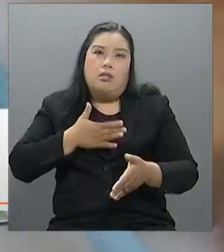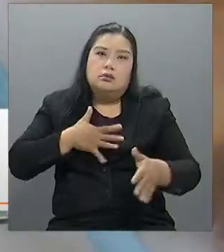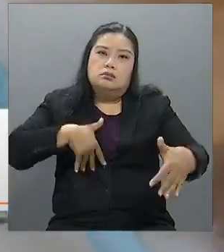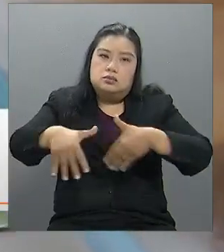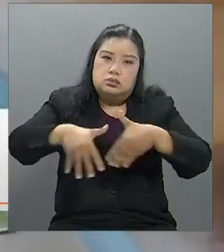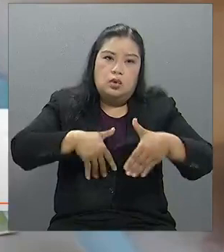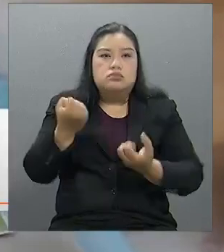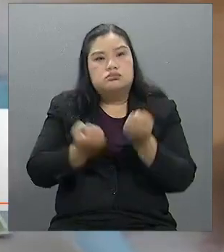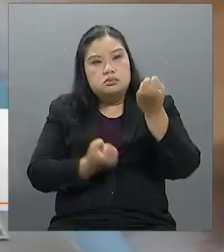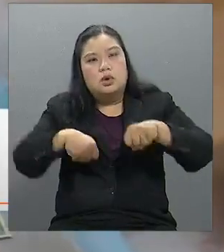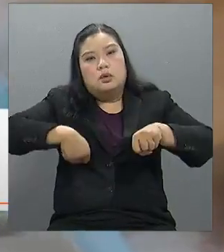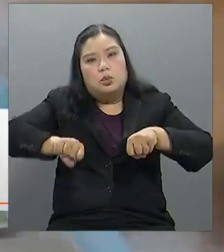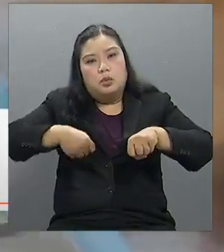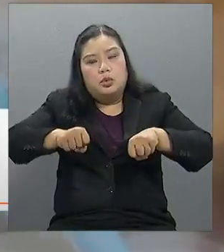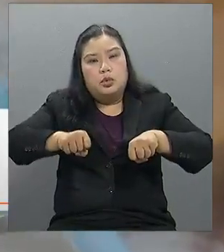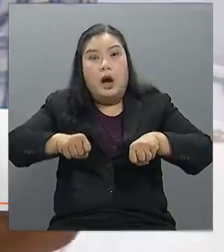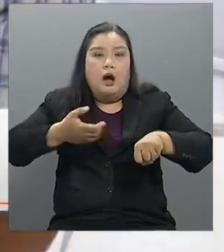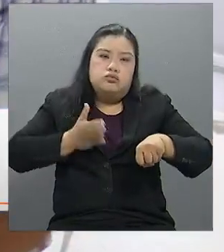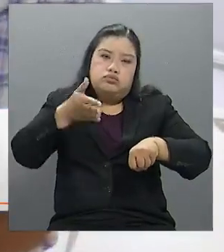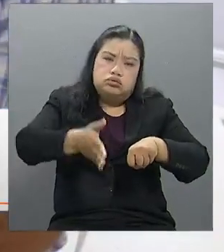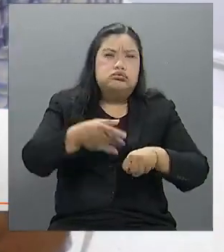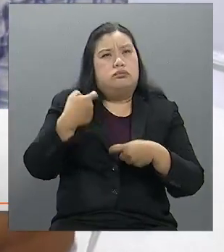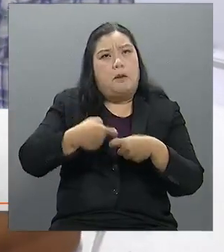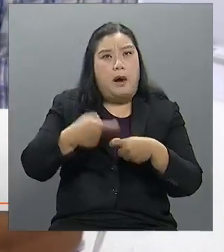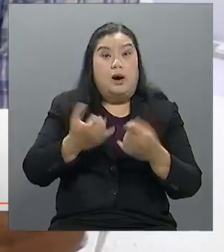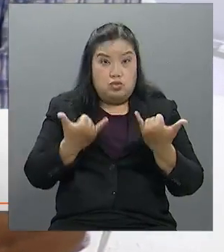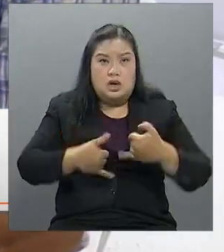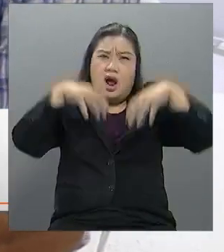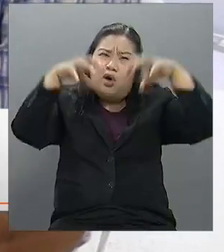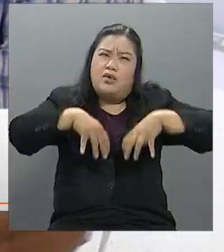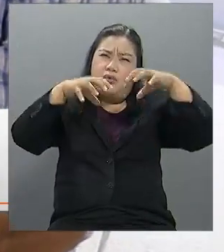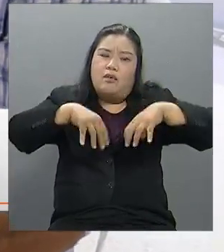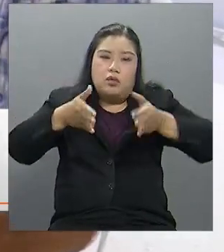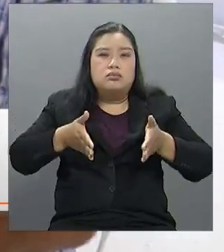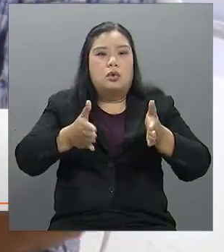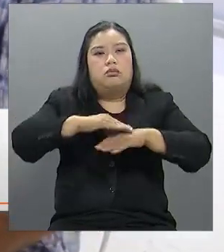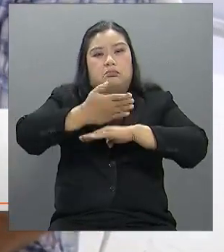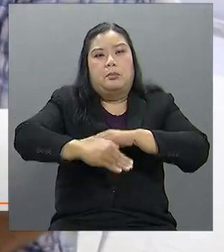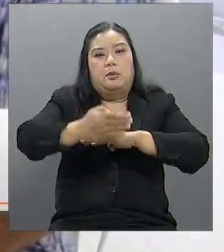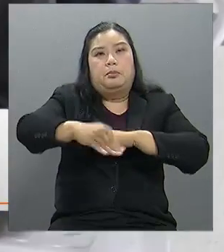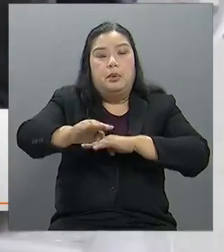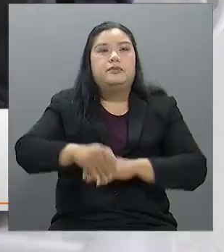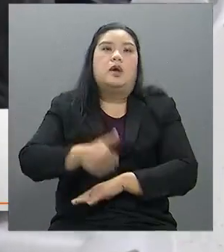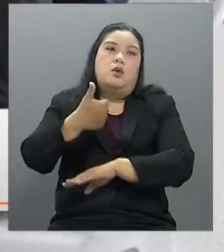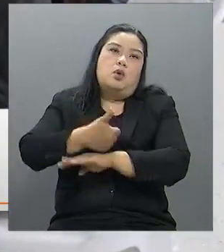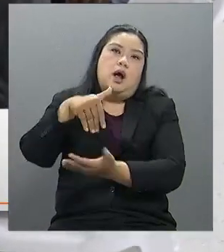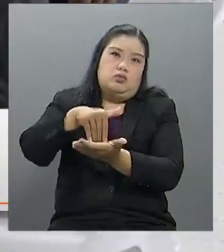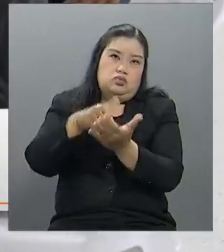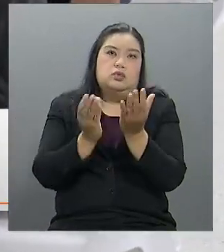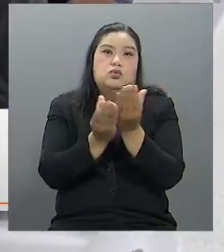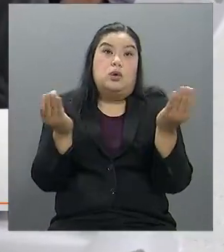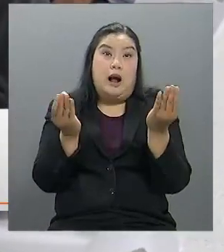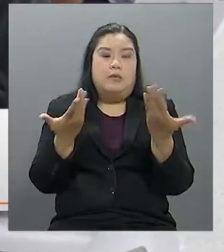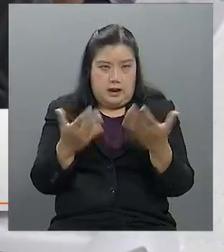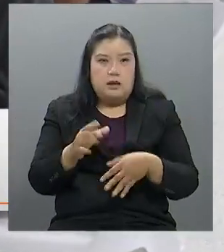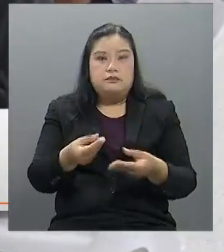ากโดยเฉพาะช่วงหน้าฝนแบบนี้นะคะโดยทางผู้อำนวยการศูนย์ดำรงธรรมจังหวัดสุพรรณบุรีก็มารับหนังสือด้วยตัวเ